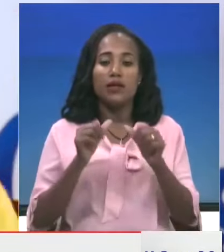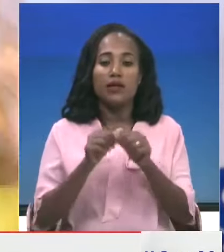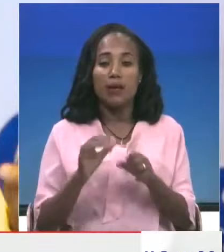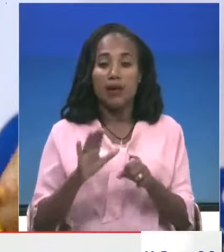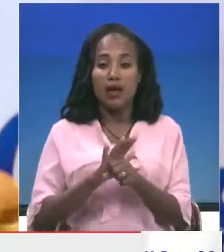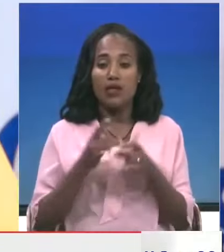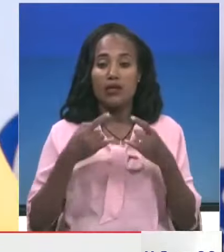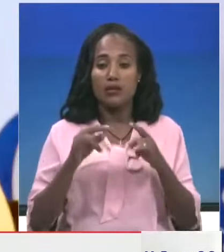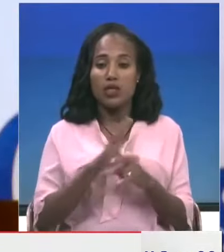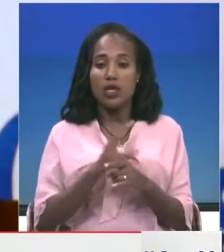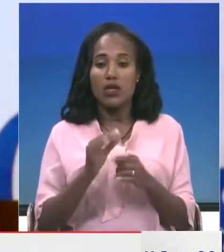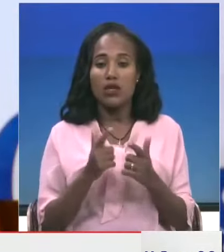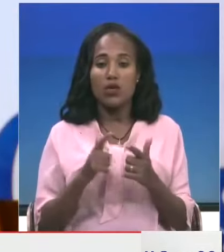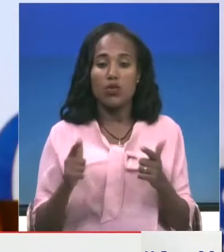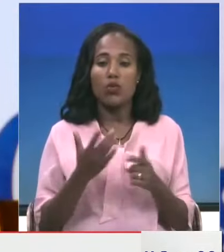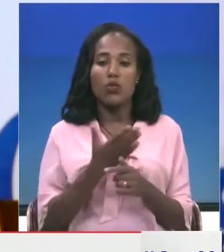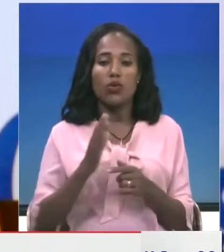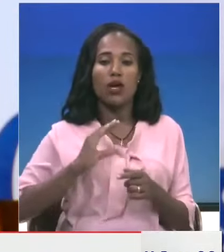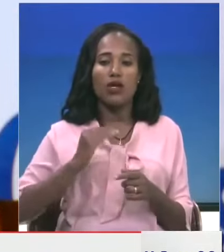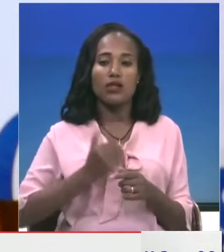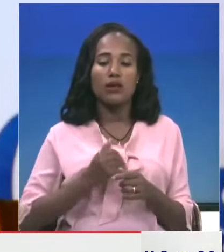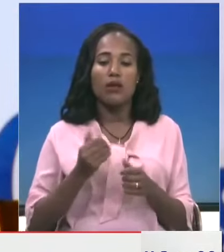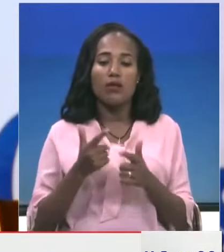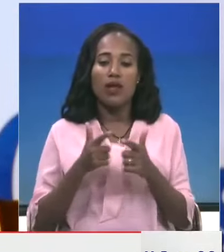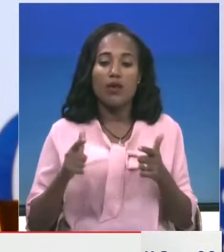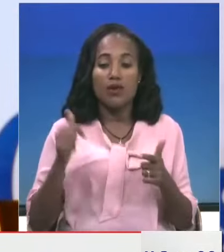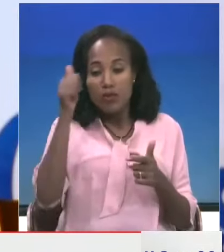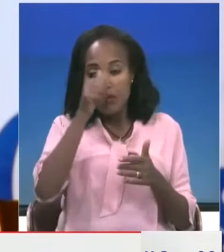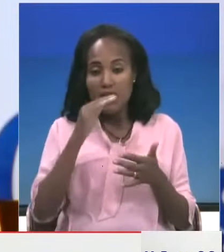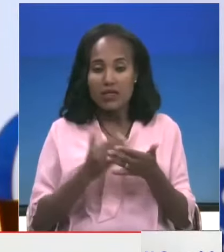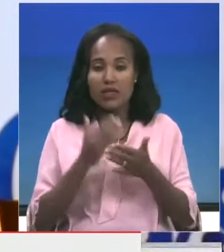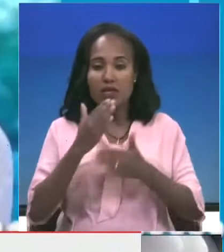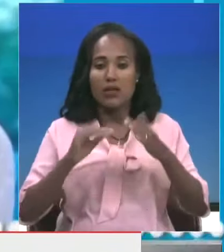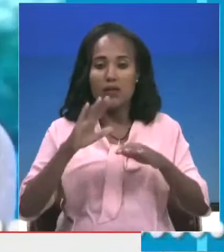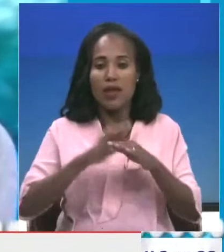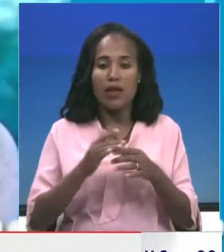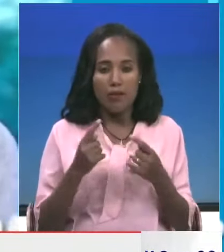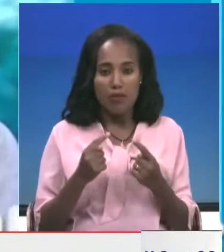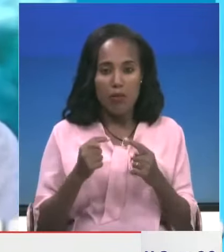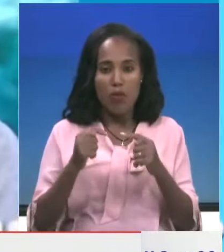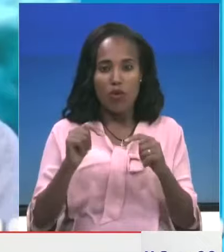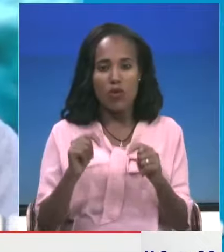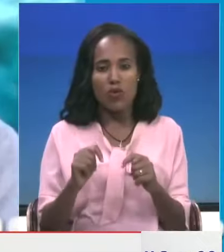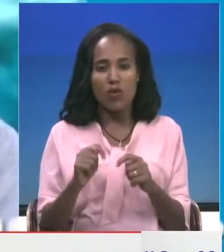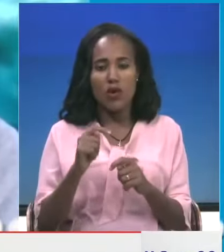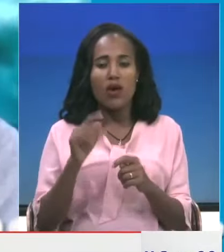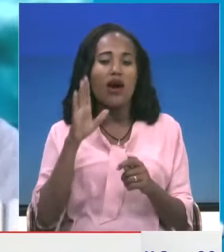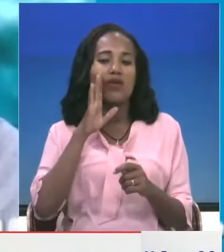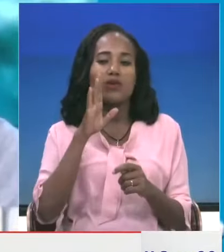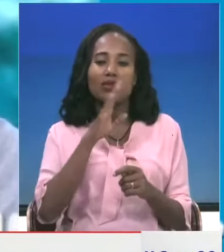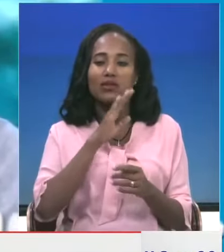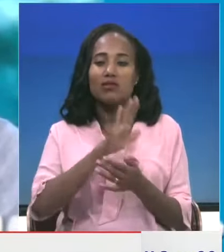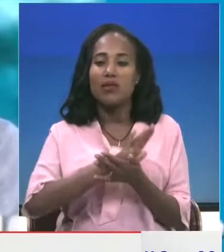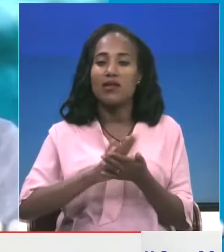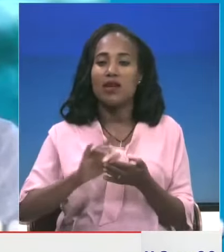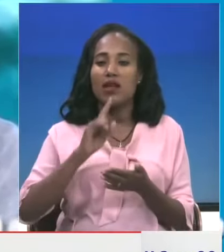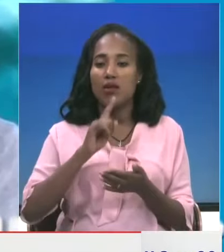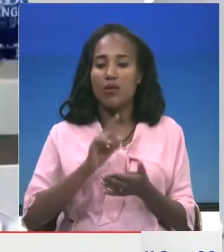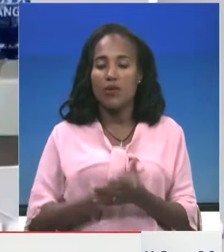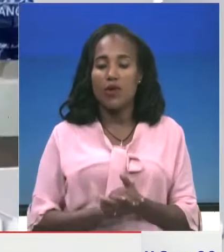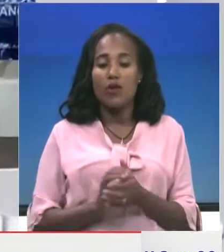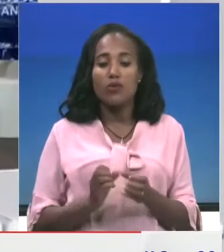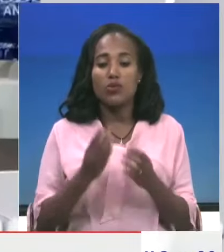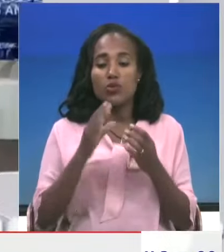የይበቃል ዘመቻና ትልቁ ጉዳያችን በታላቁ የኢትዮጵያ ህዳሴ ግድብ ላይ የሚሰነዘሩ አሉባልታዎችን ማጣራት ላይ ይሆናል።